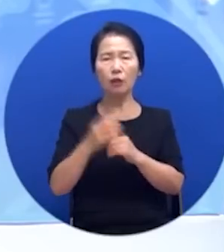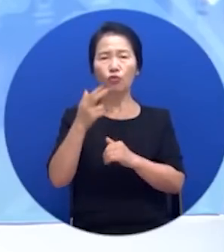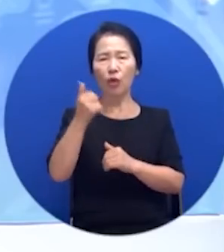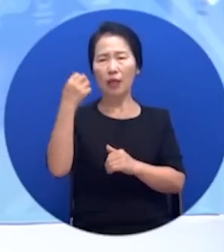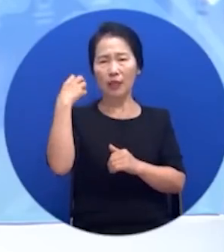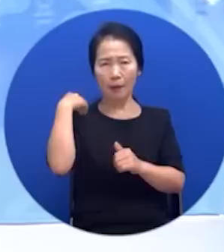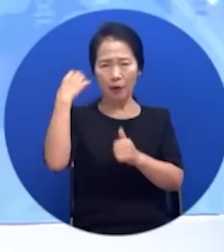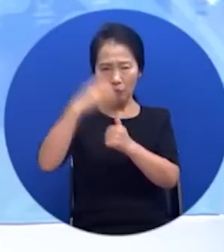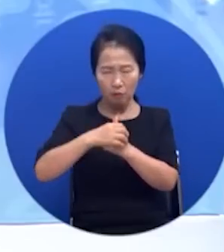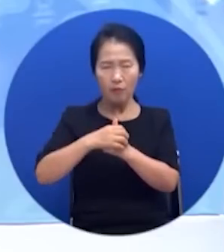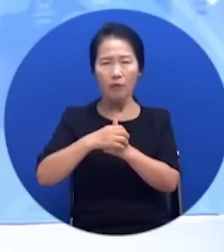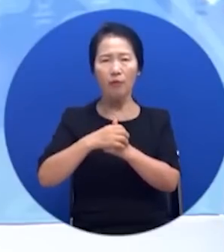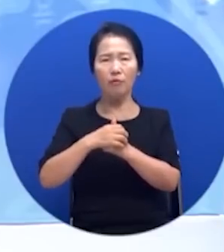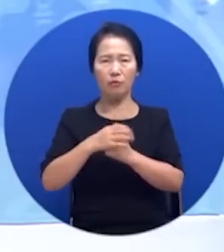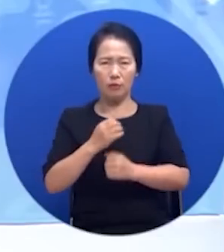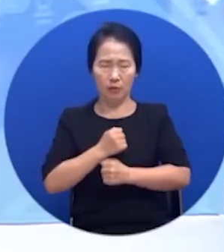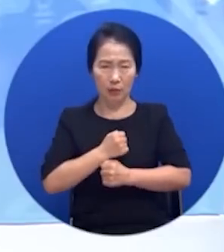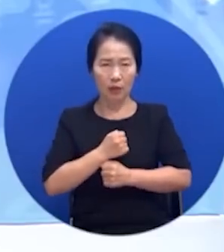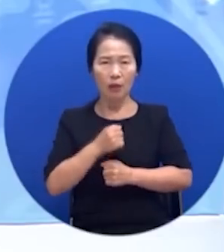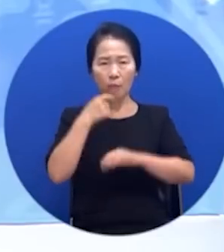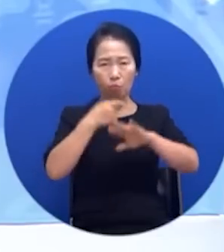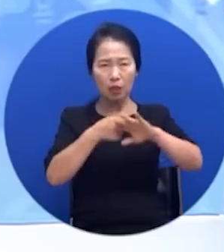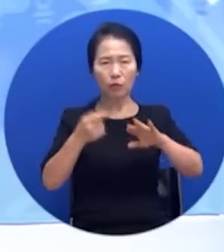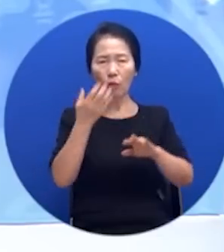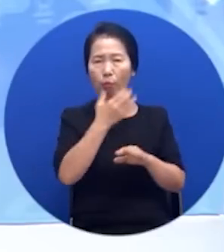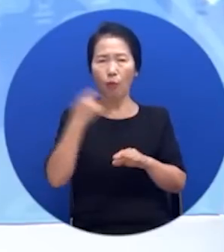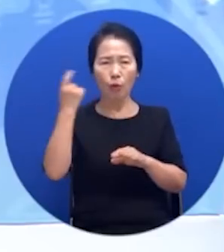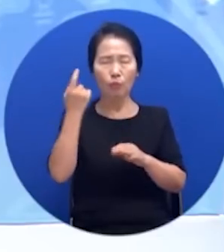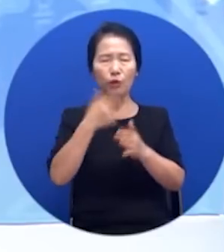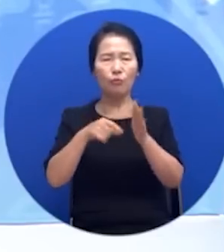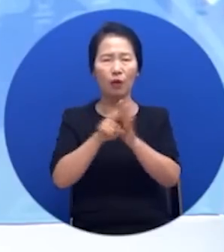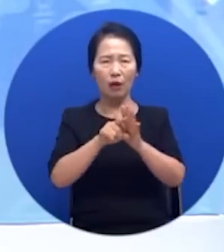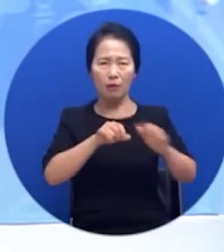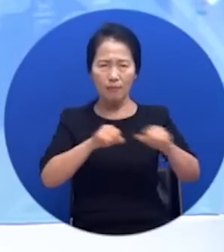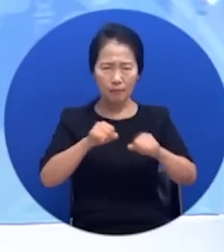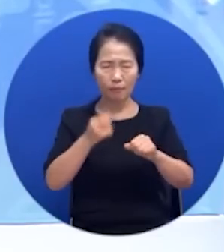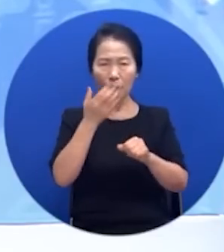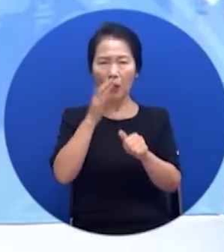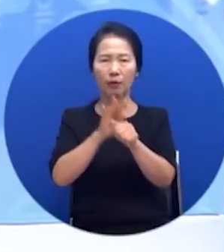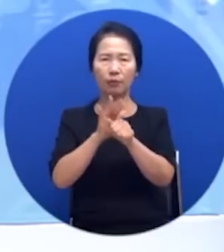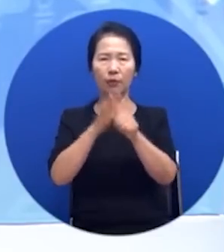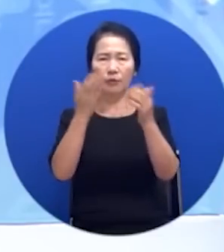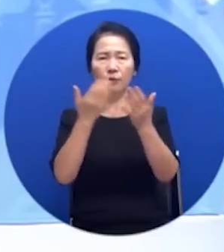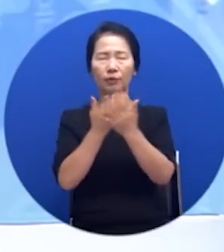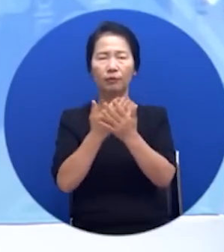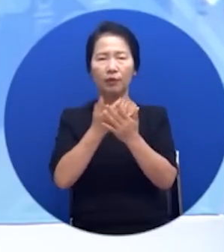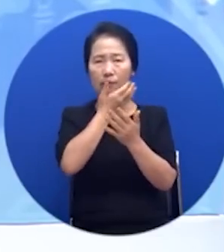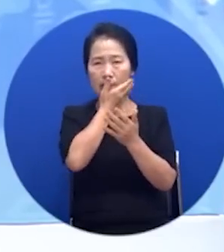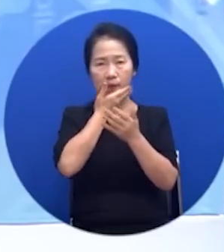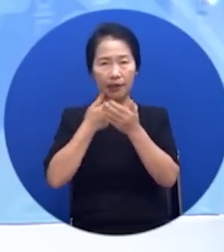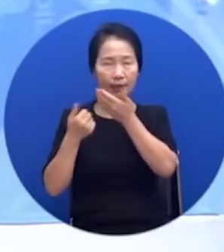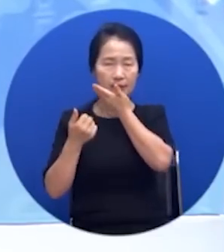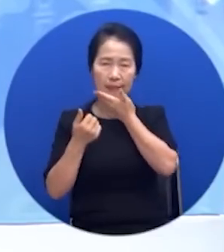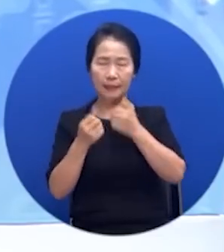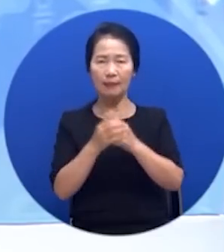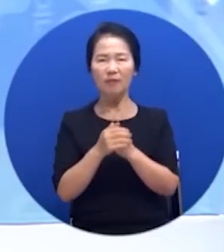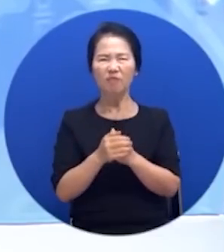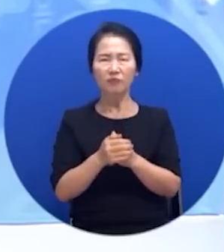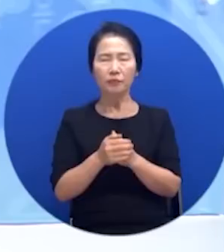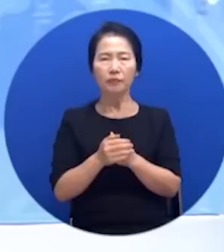두게 하시고 민족 복음화에 두게 하옵소서. 민족 복음화의 완수나